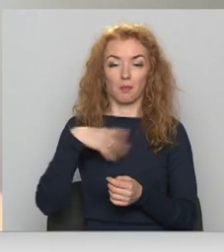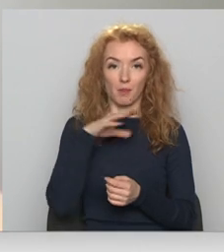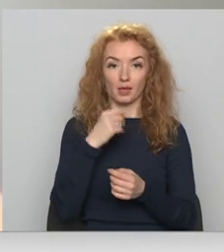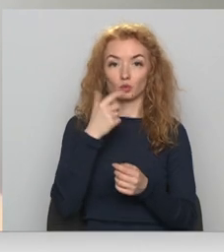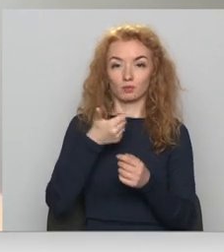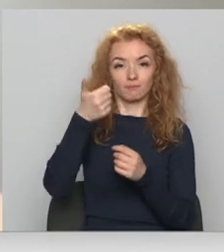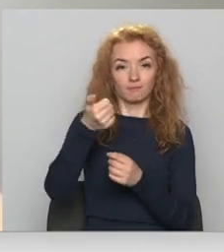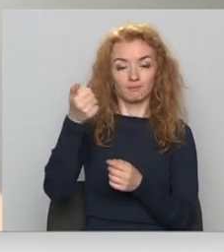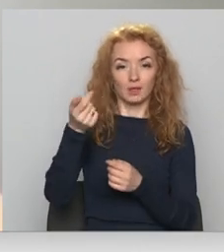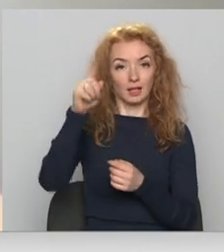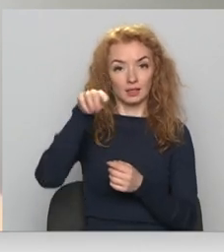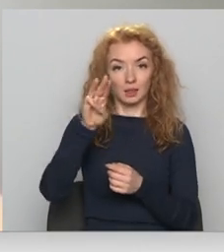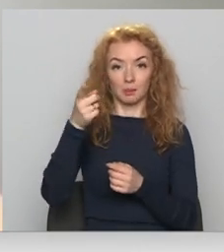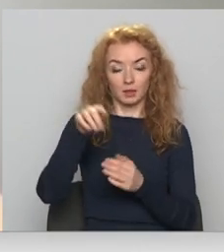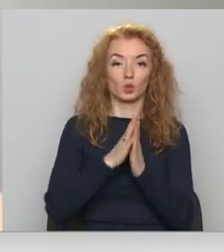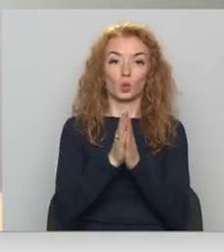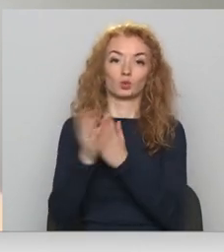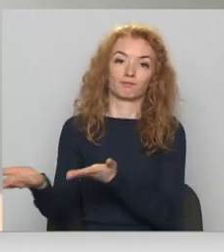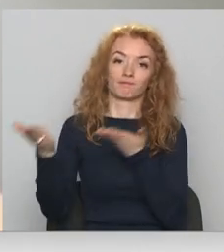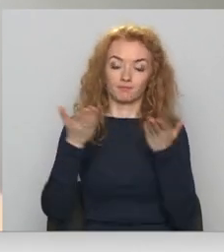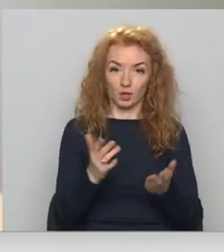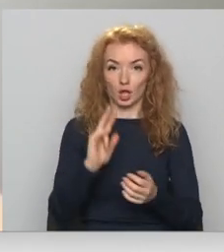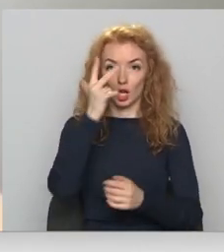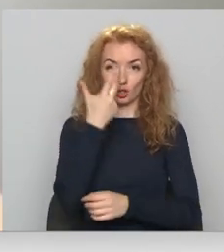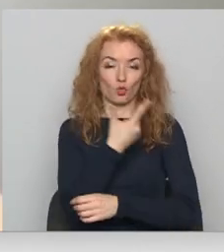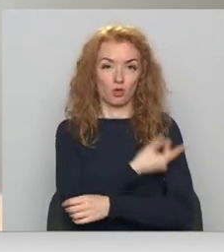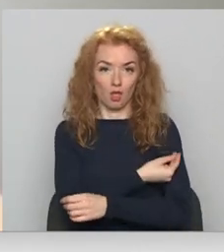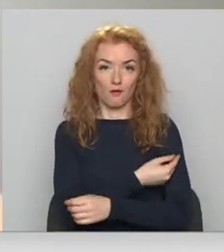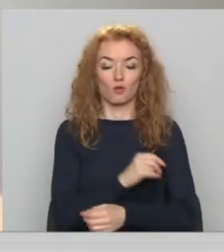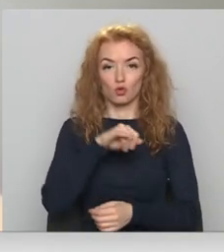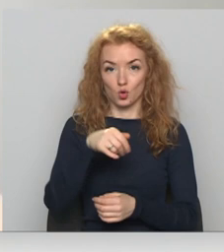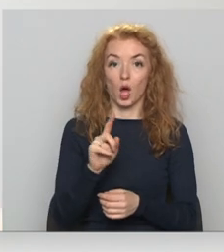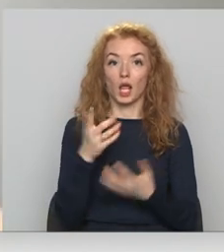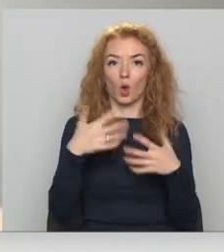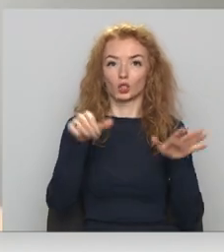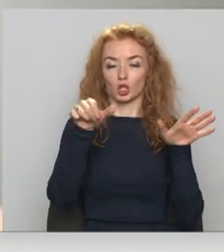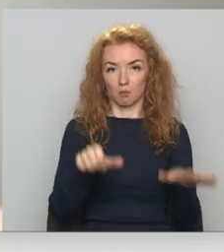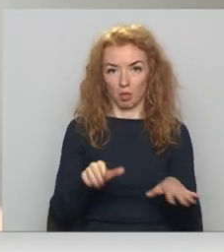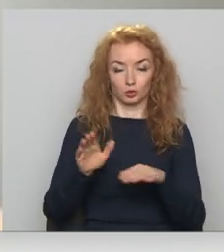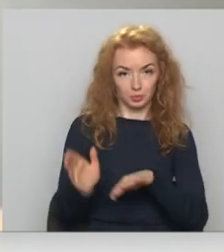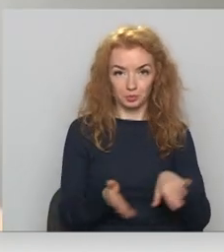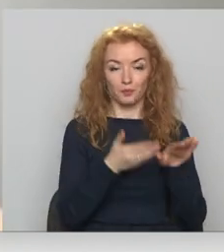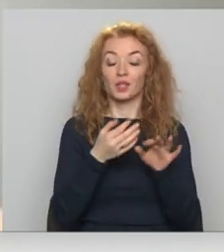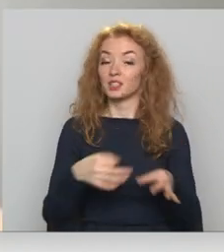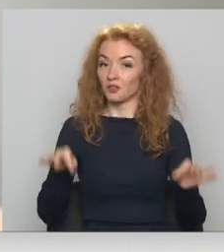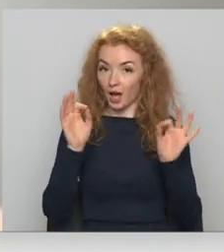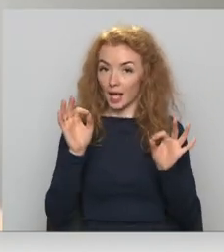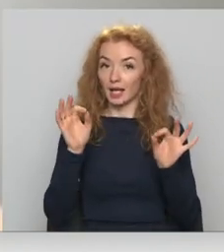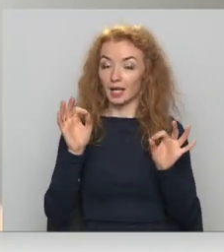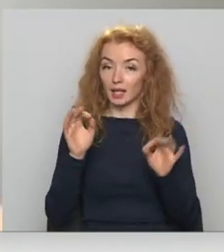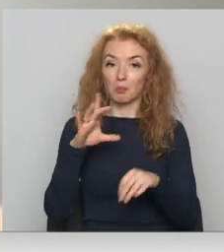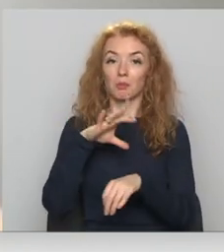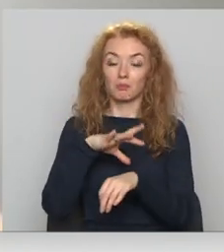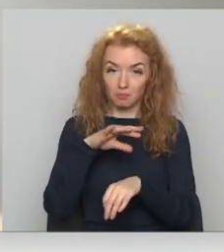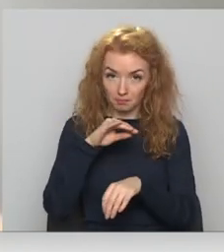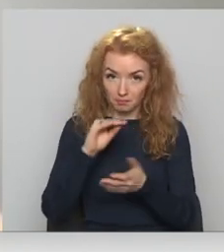īsiņas ar aicinājumu saņemt trešo devu, jo ir pagājuši 6 mēneši. Svarīgi ir piefiksēt to, ka